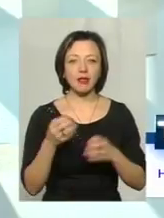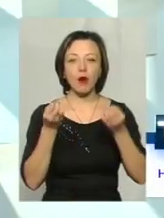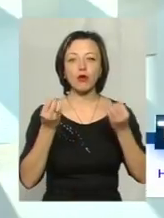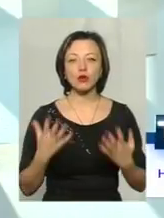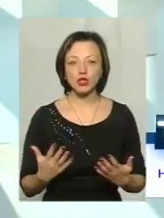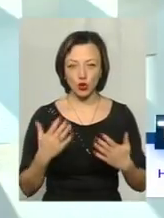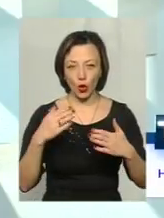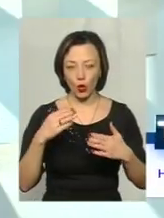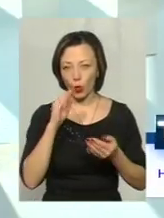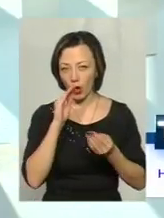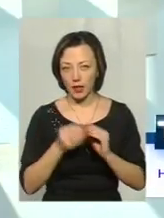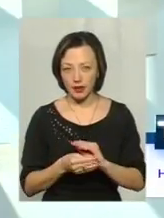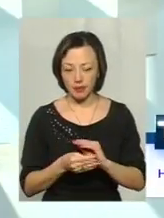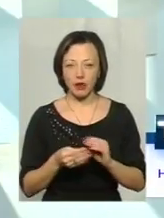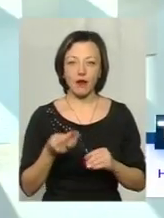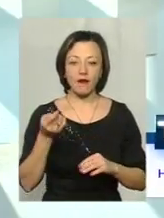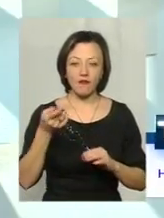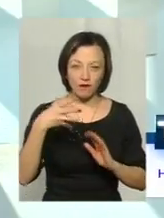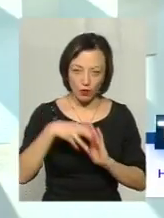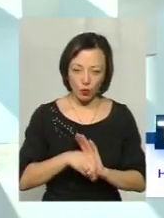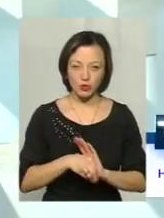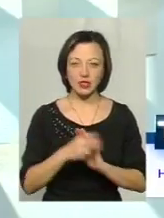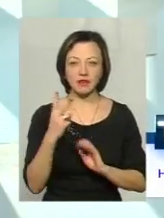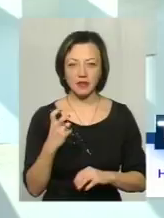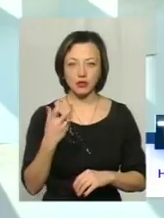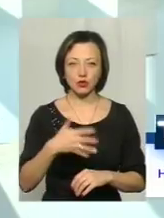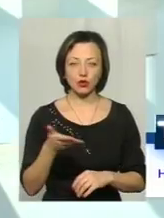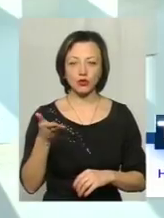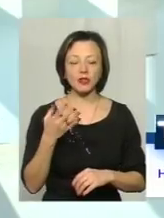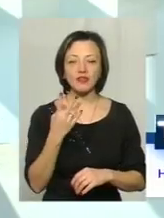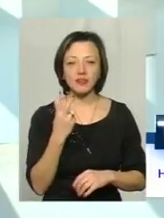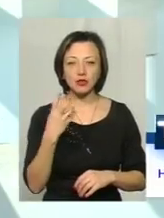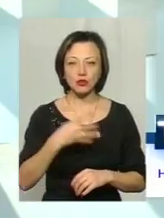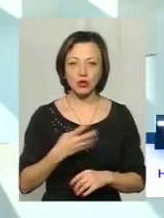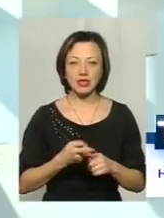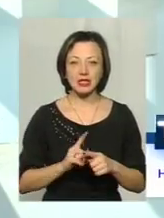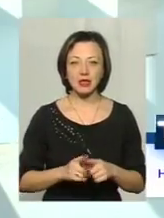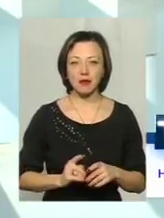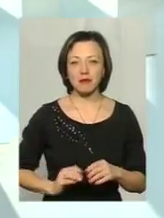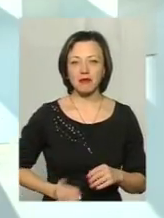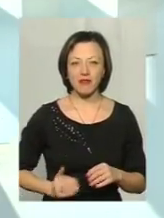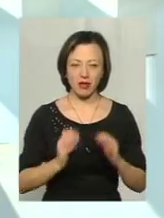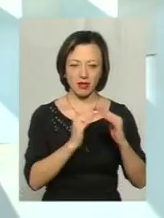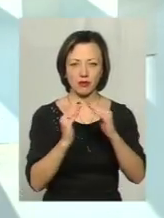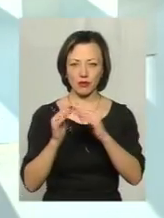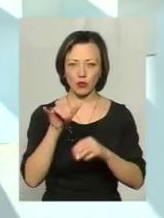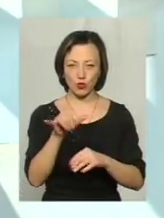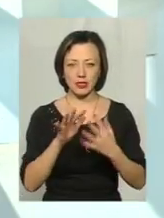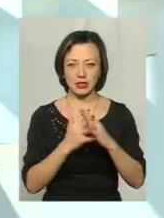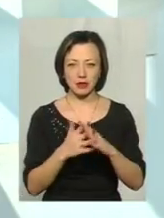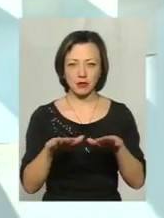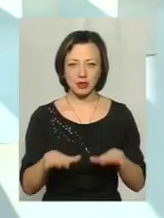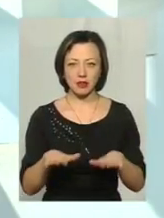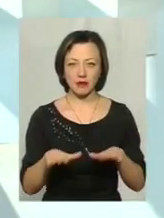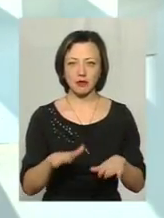укриттів, в тому числі 240 – це споруди приватного сектору. Це те, що знаходиться в людей в сільській